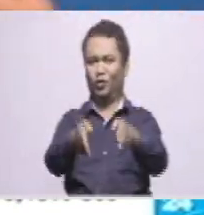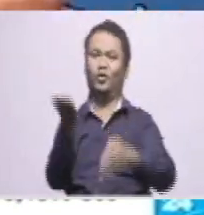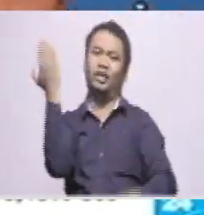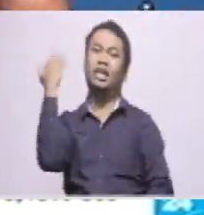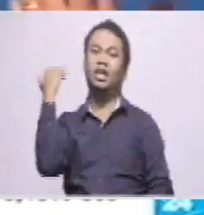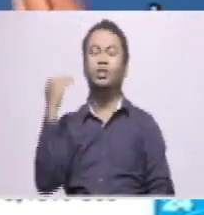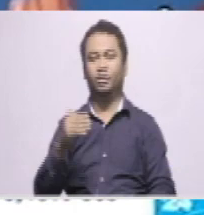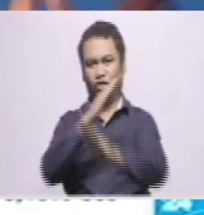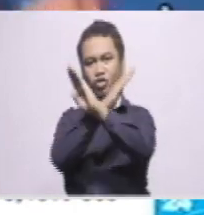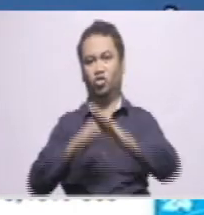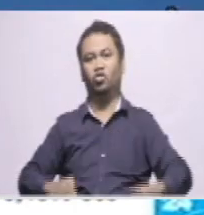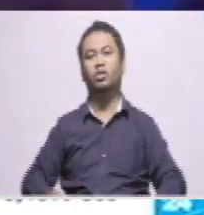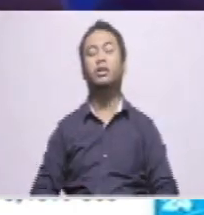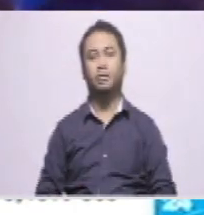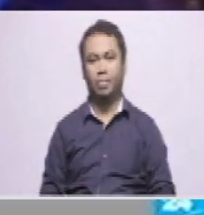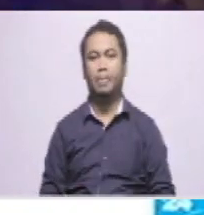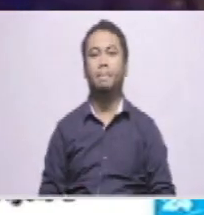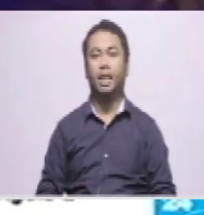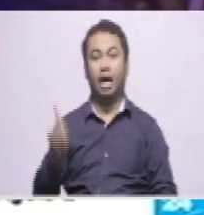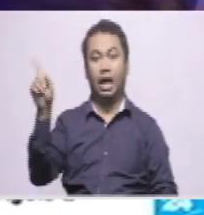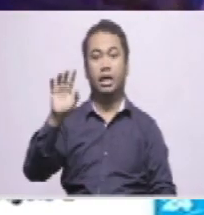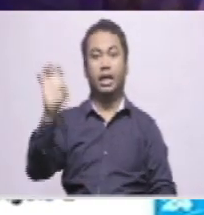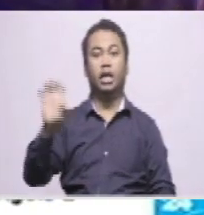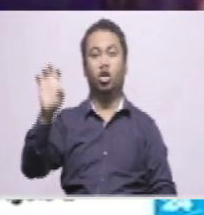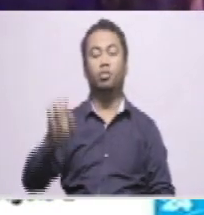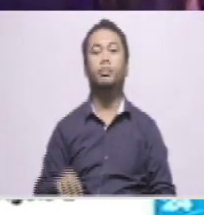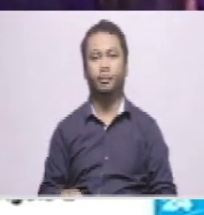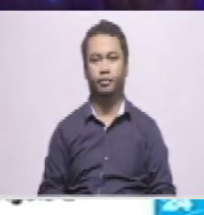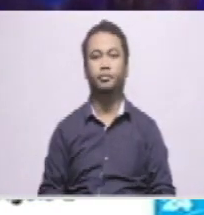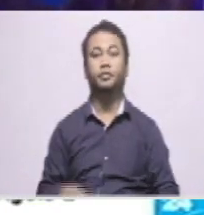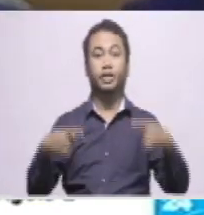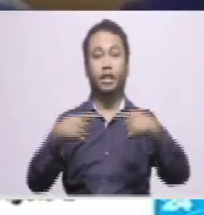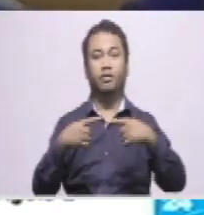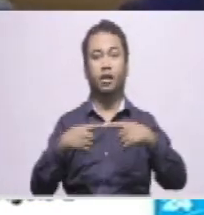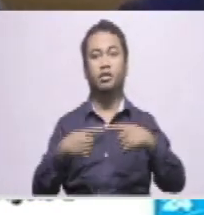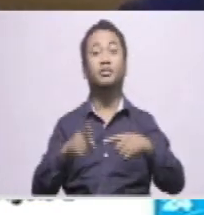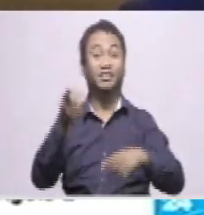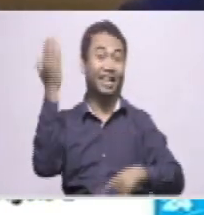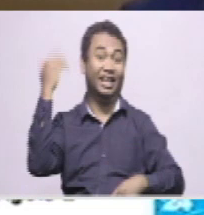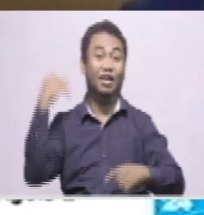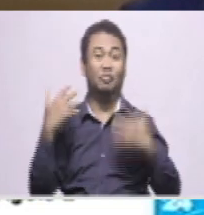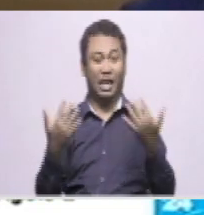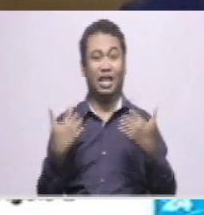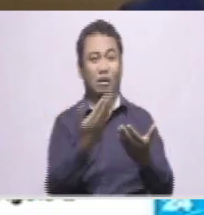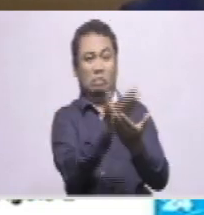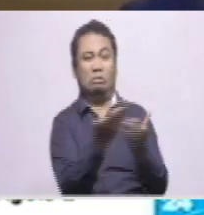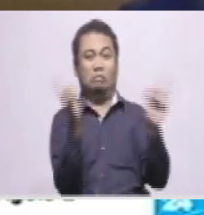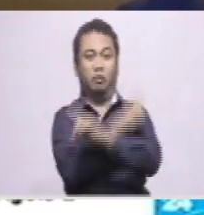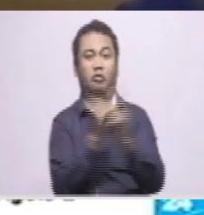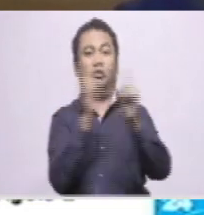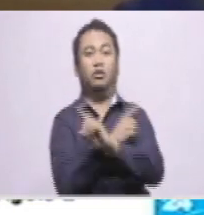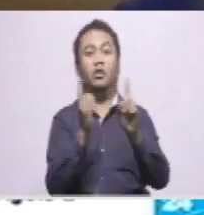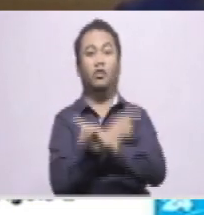any Eropa hatramin'izay ny eropeana amin'izao fotoana izao, mifanandrify tanteraka amin'ny fitakiana fiovanan'ny seho tamin'ny firenena maro tany an-toerana